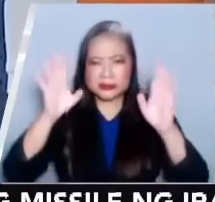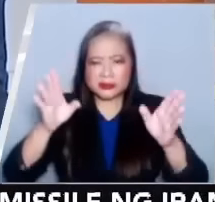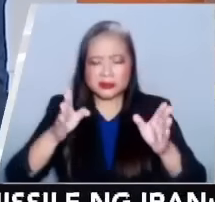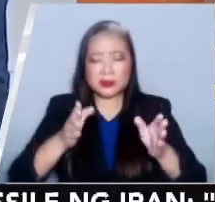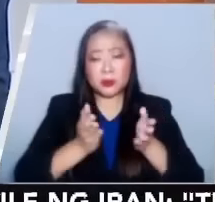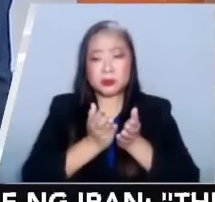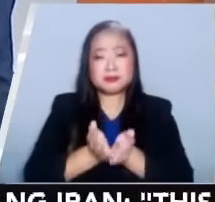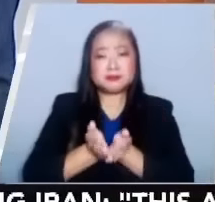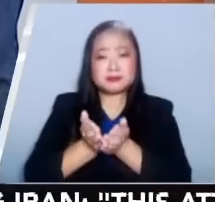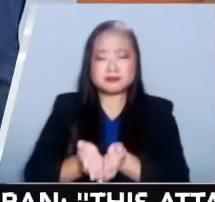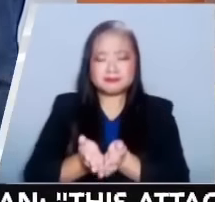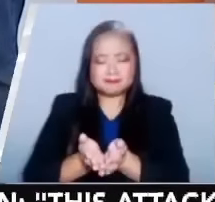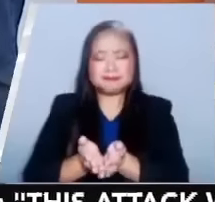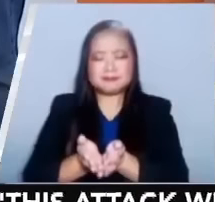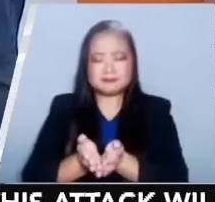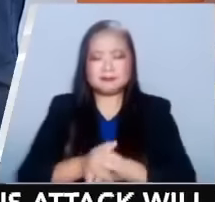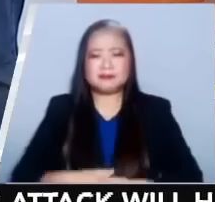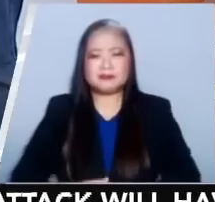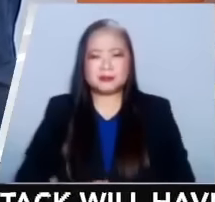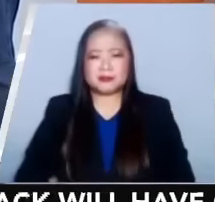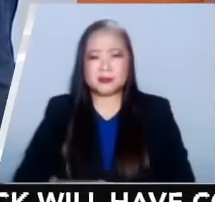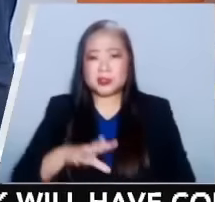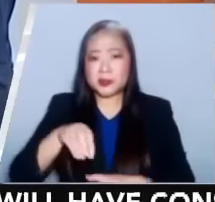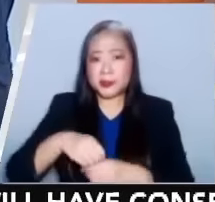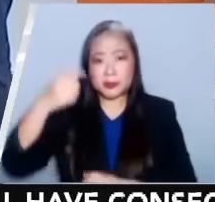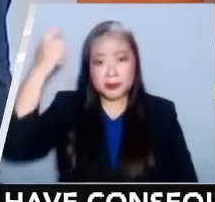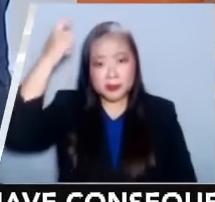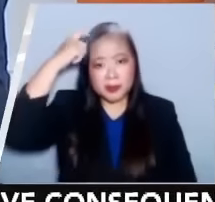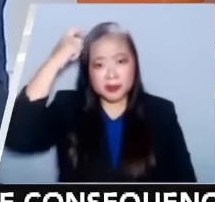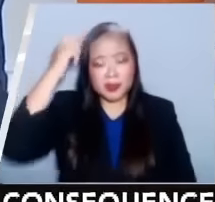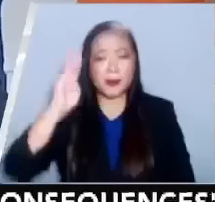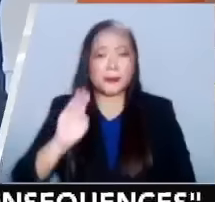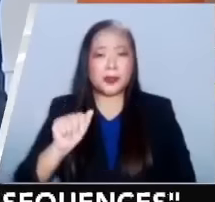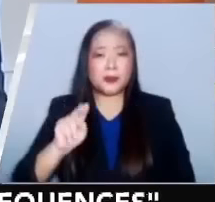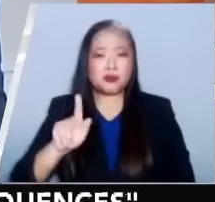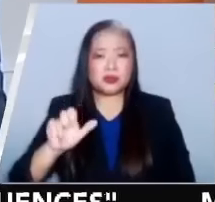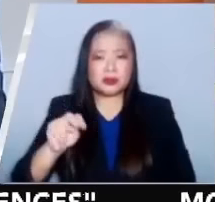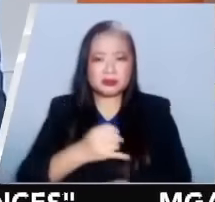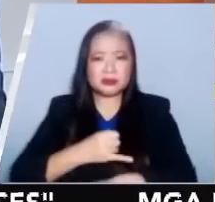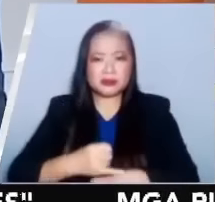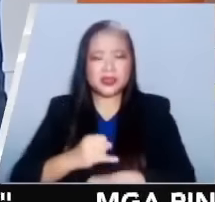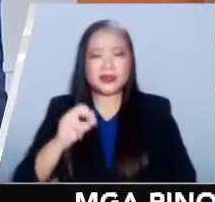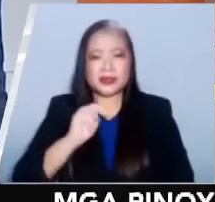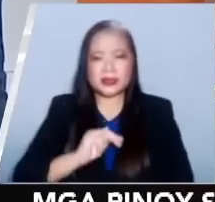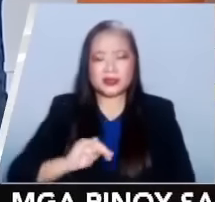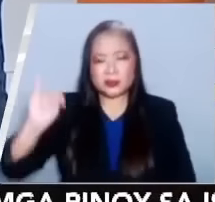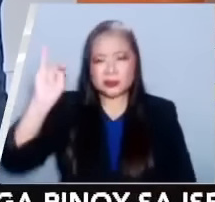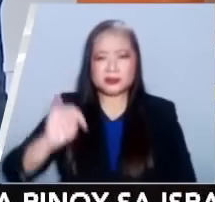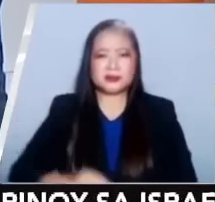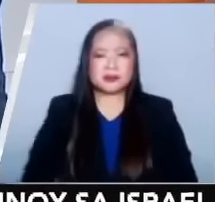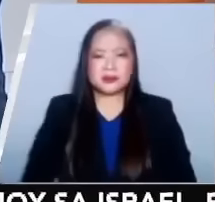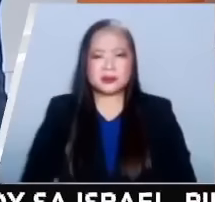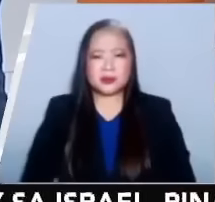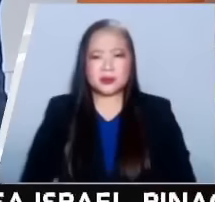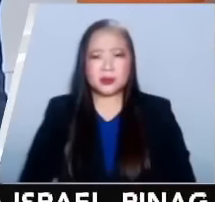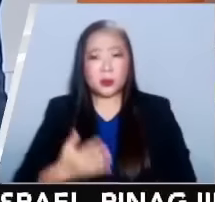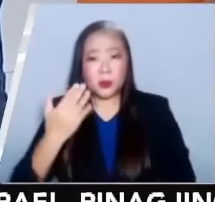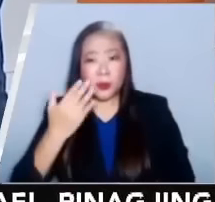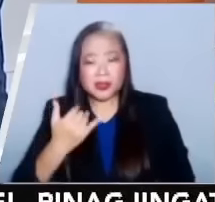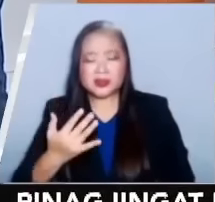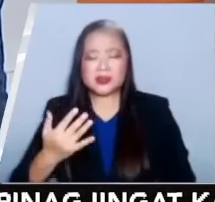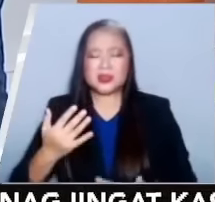mga dagat na sakop ng Batanes, ng Babuyan Islands at ng Ilocos Norte. Dahil sa bagal ng kilos ng Bagyong